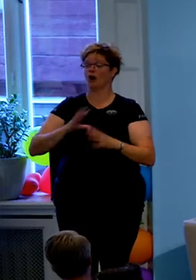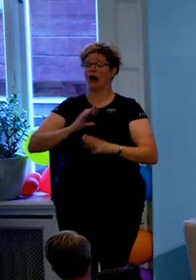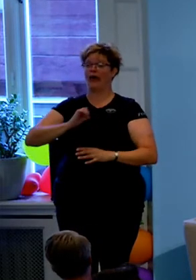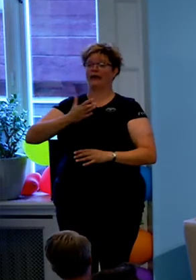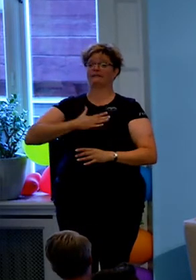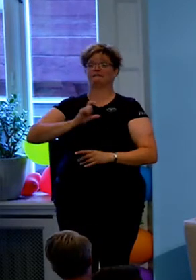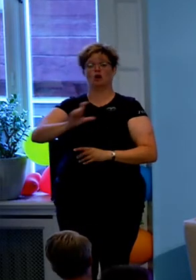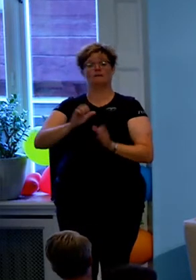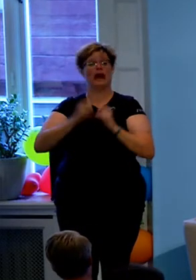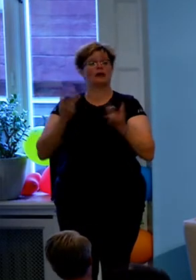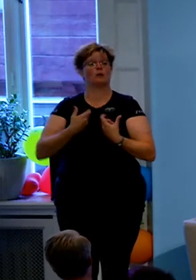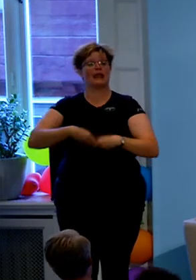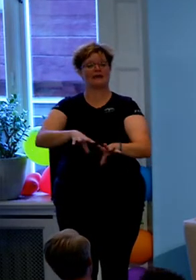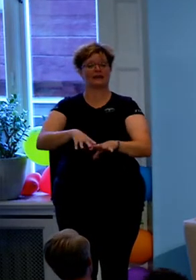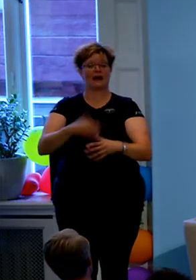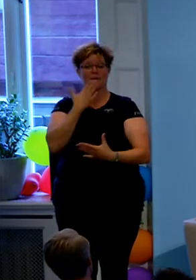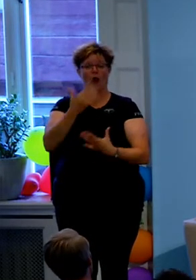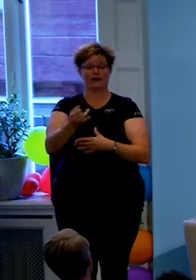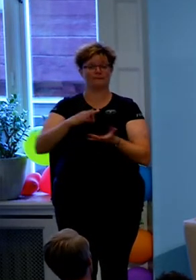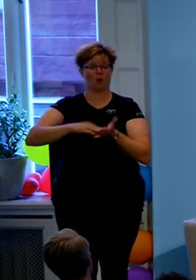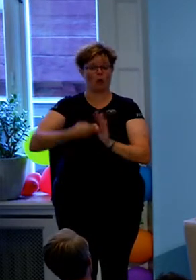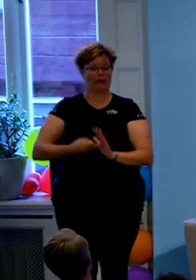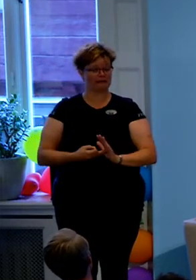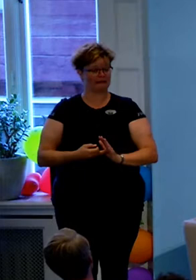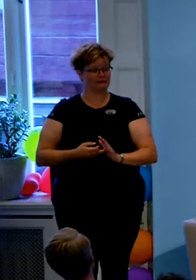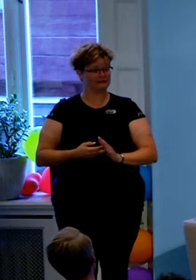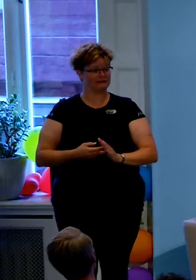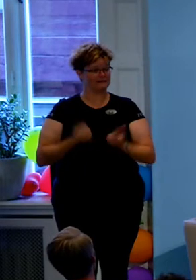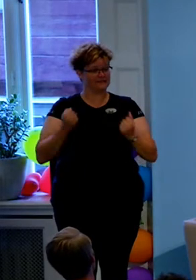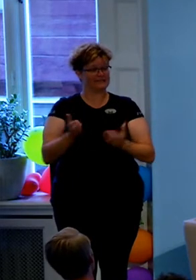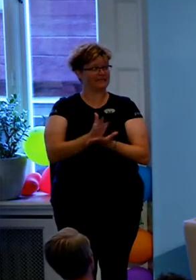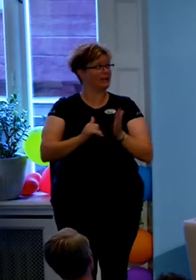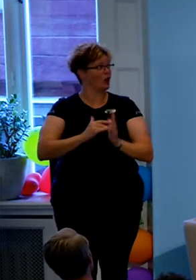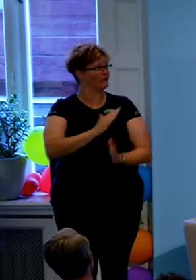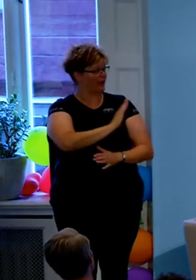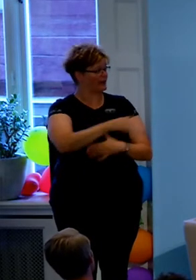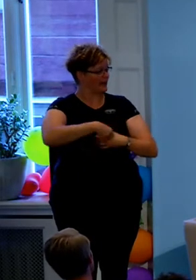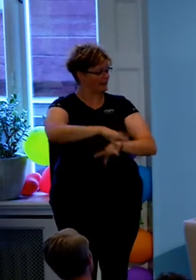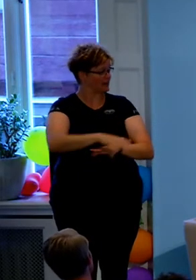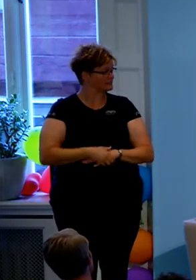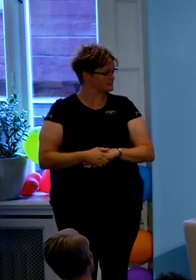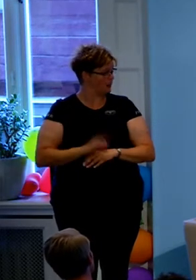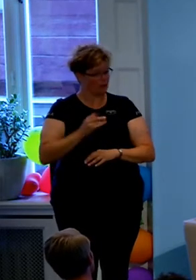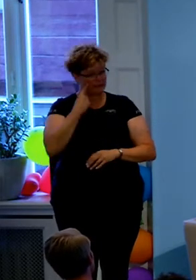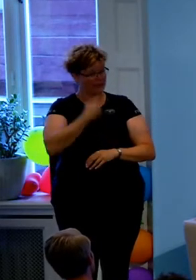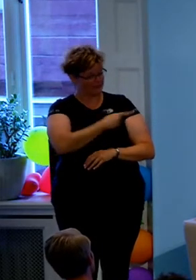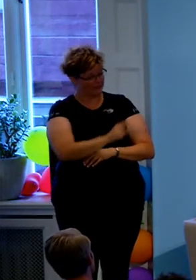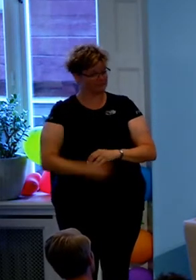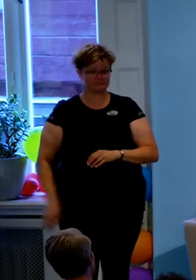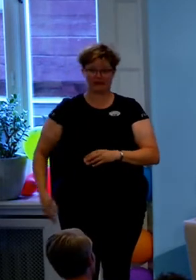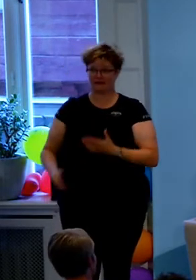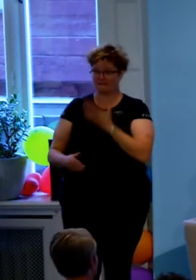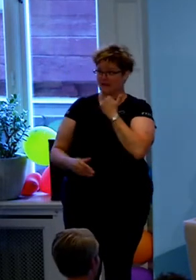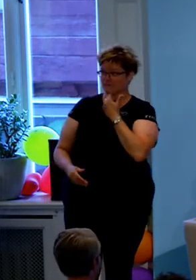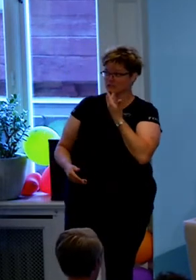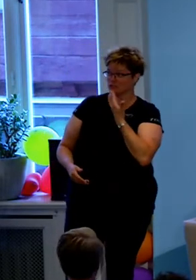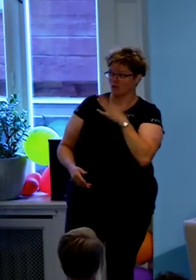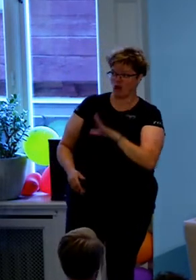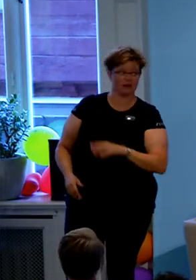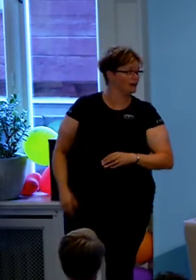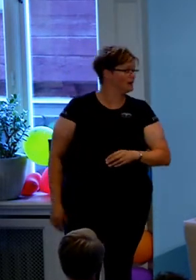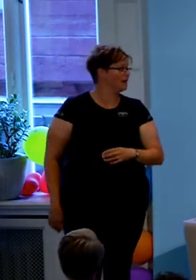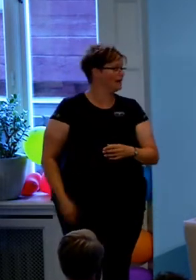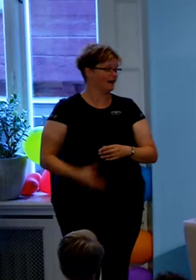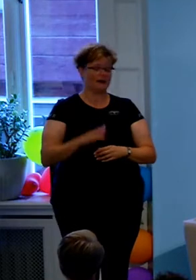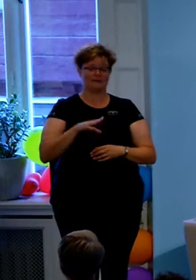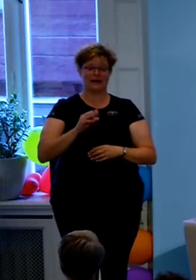levererar asbra i projekten. Och är en del, en superviktig del tror jag, av er leverans. Hur tänker ni runt det? Det